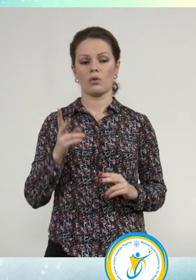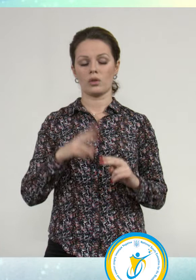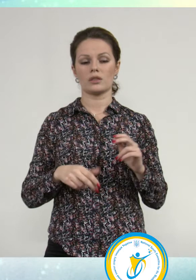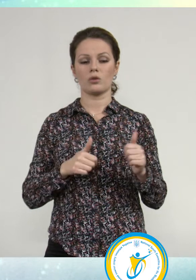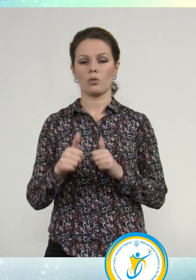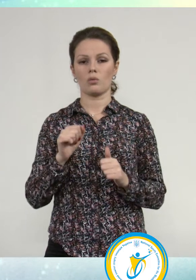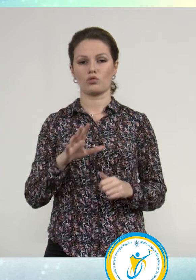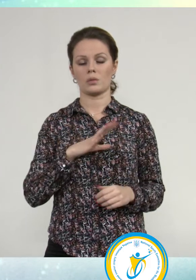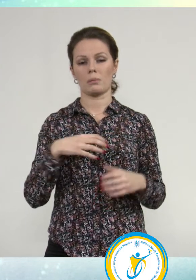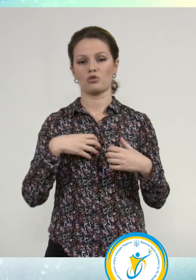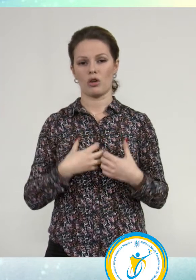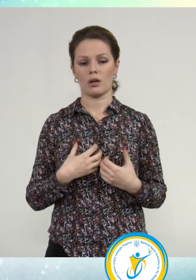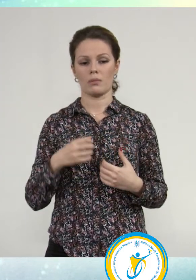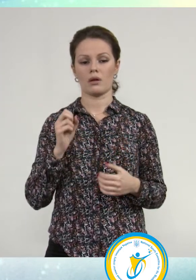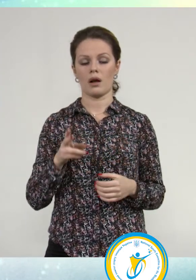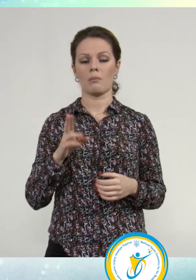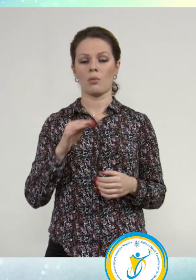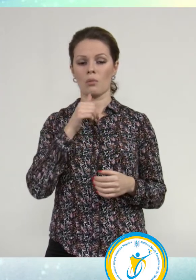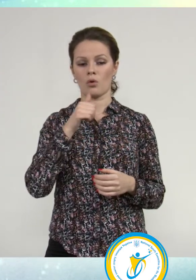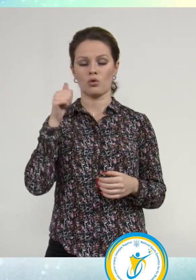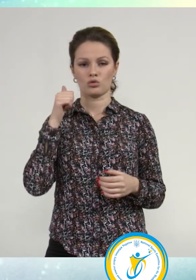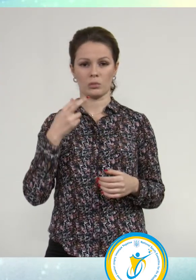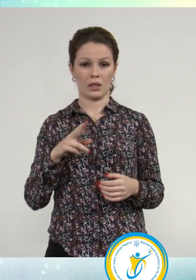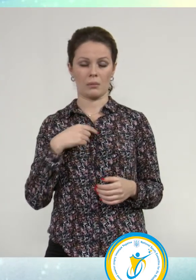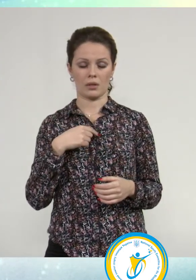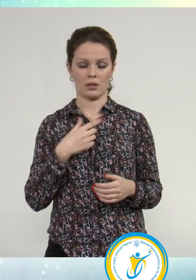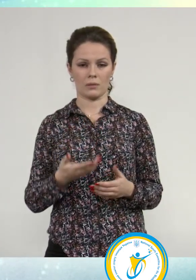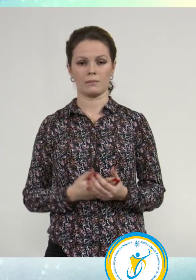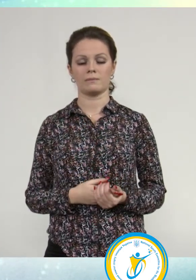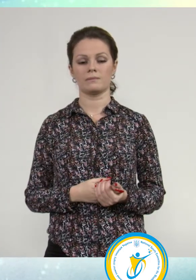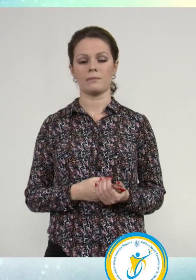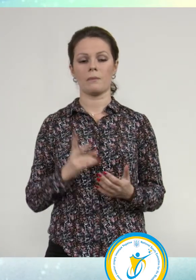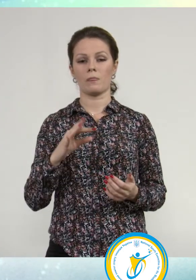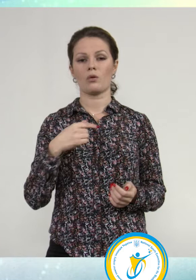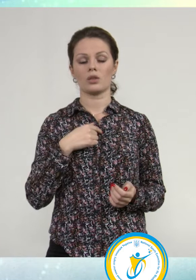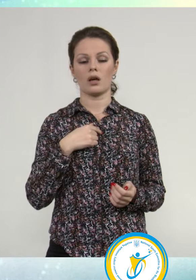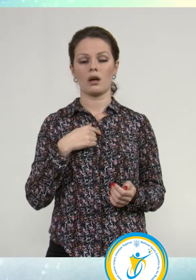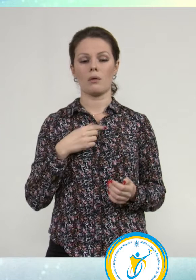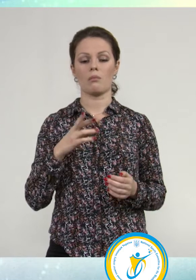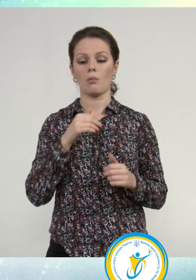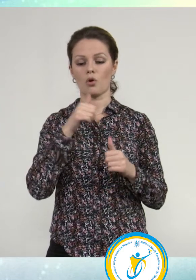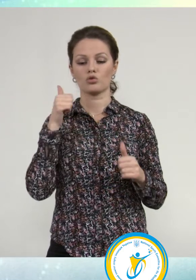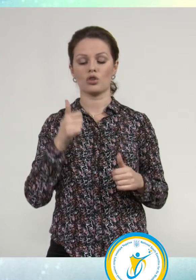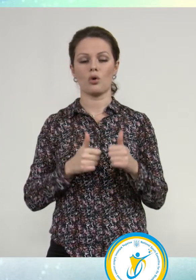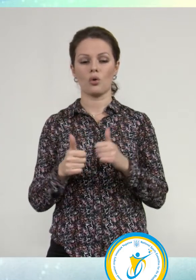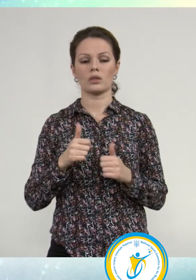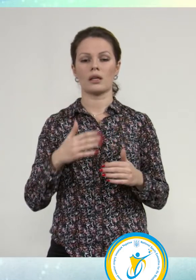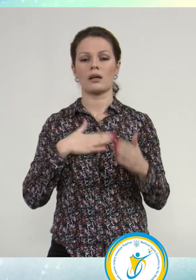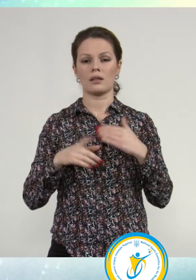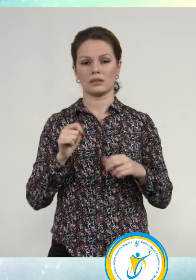конец гонки может быть печальным, как прошлое для меня. Но я по прошлой гонке рад за